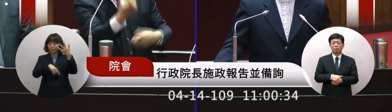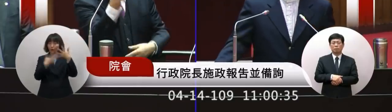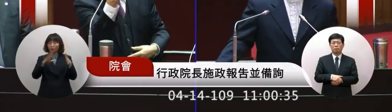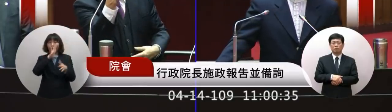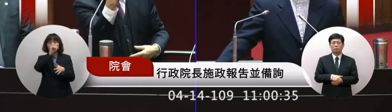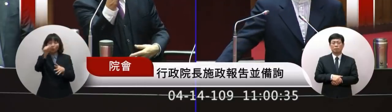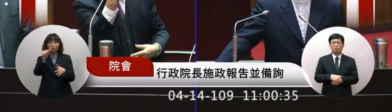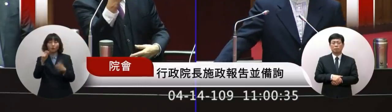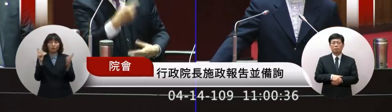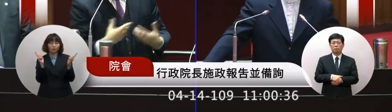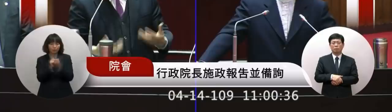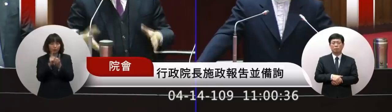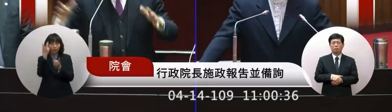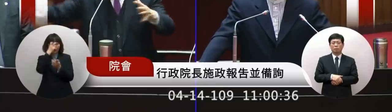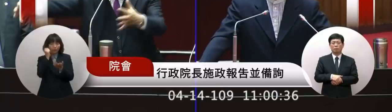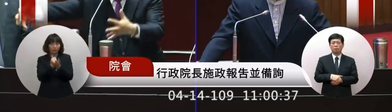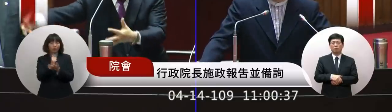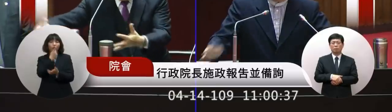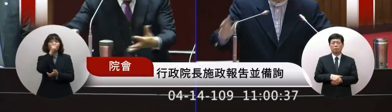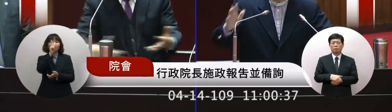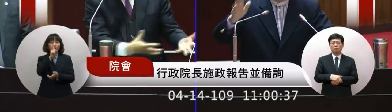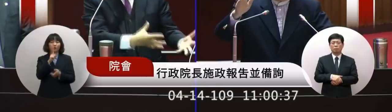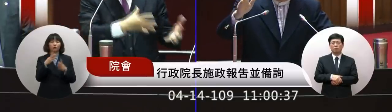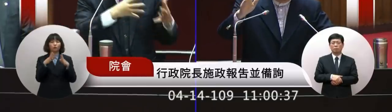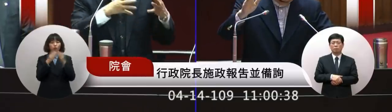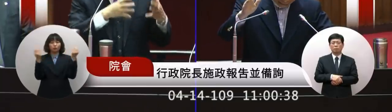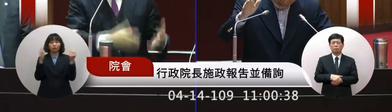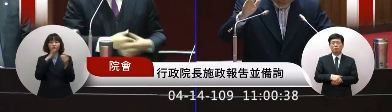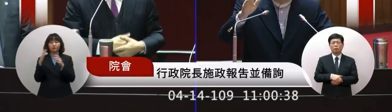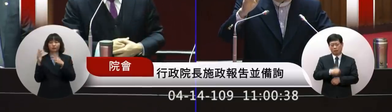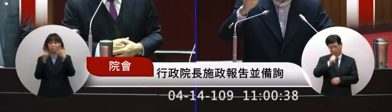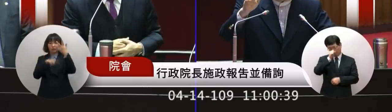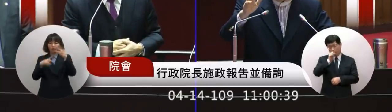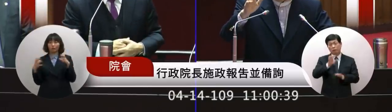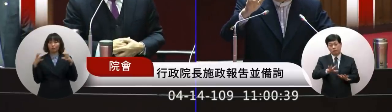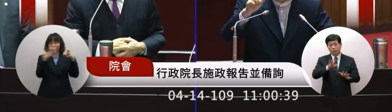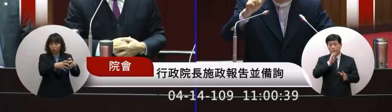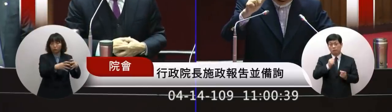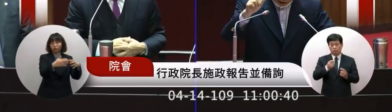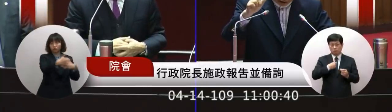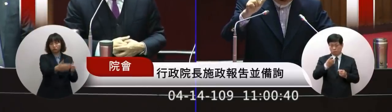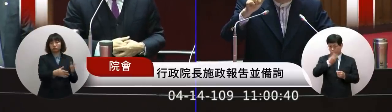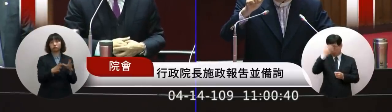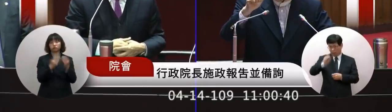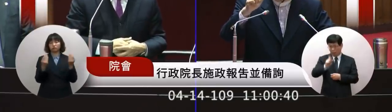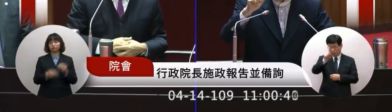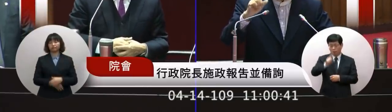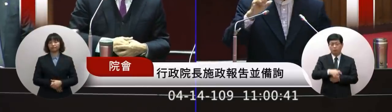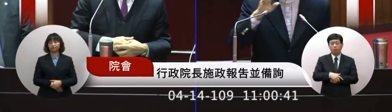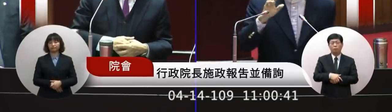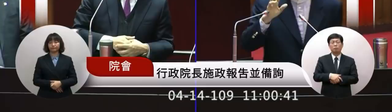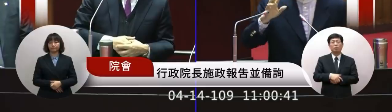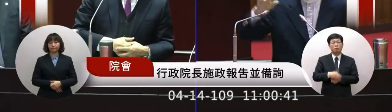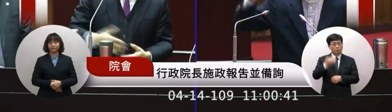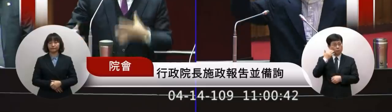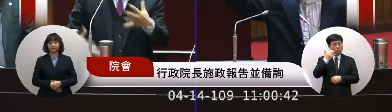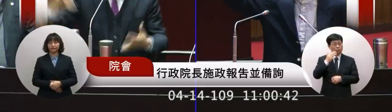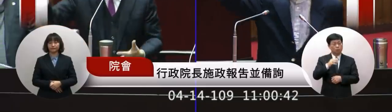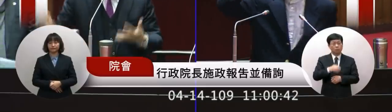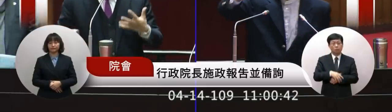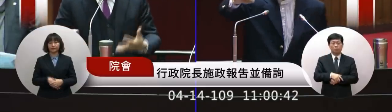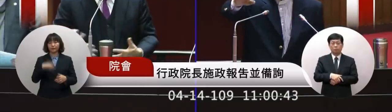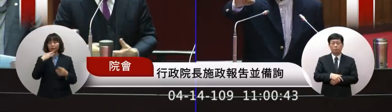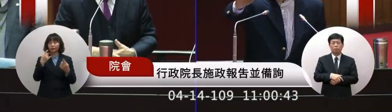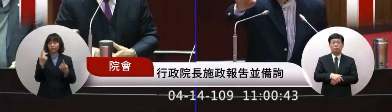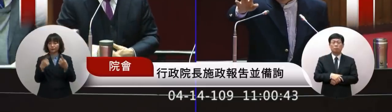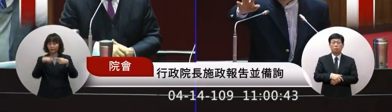的才一个，所以。唔同咯，八千多个， 啊，即马都你八千多个一个啦，哦，即马我你讲， 你一